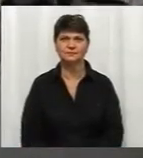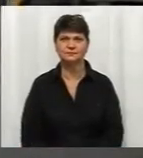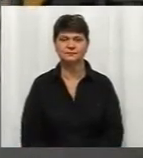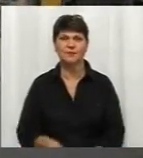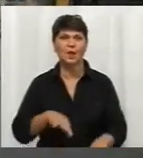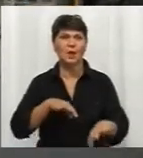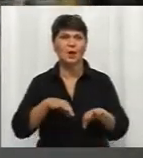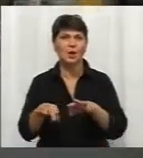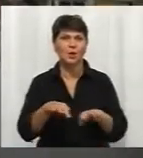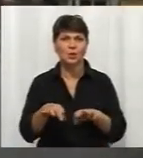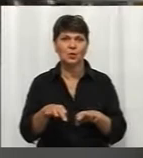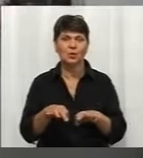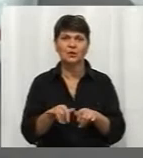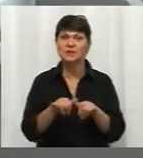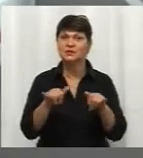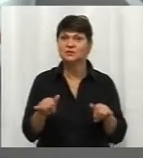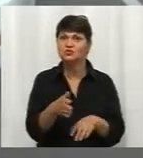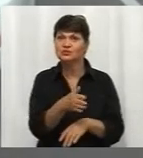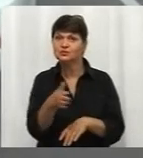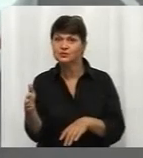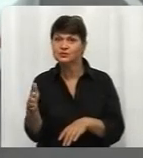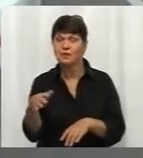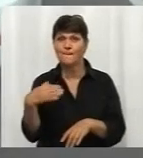Рухайте в крайній ліві, не зміщайте